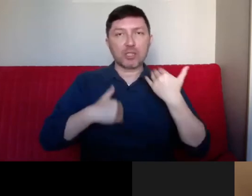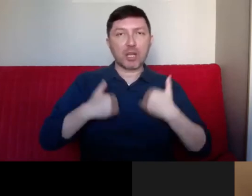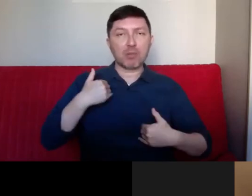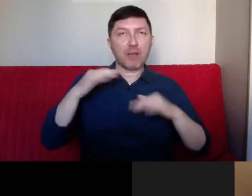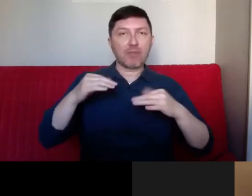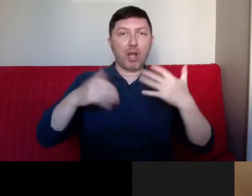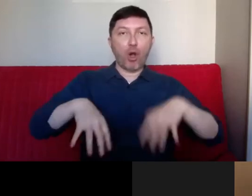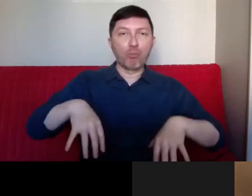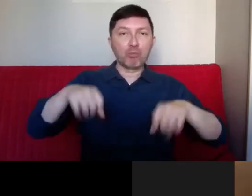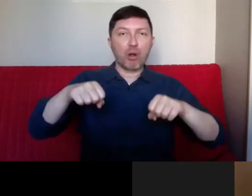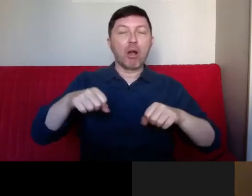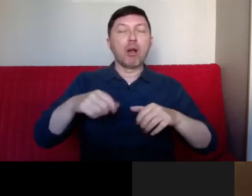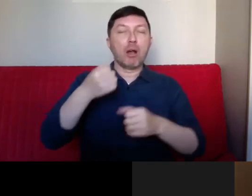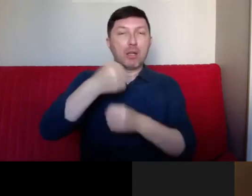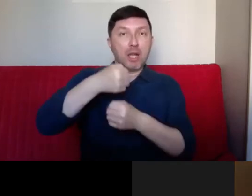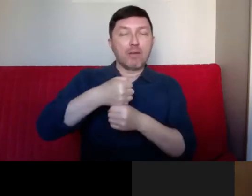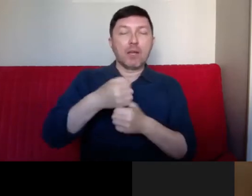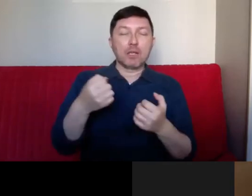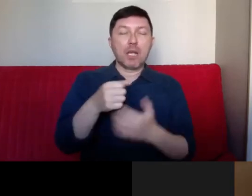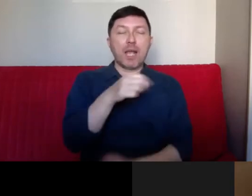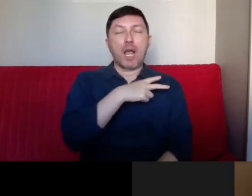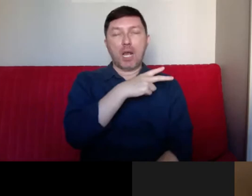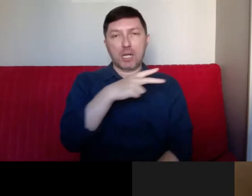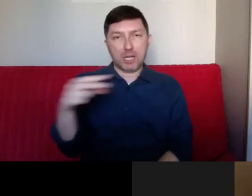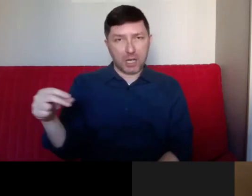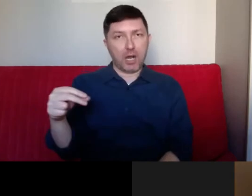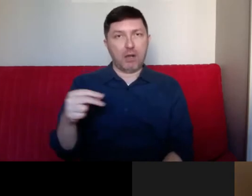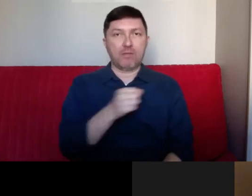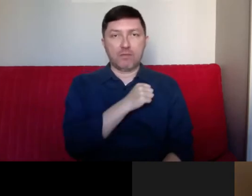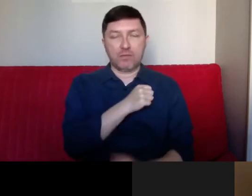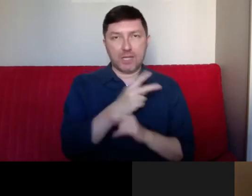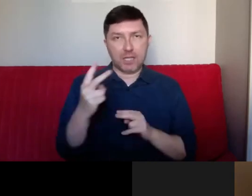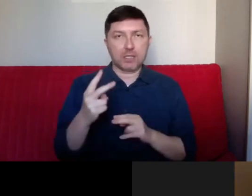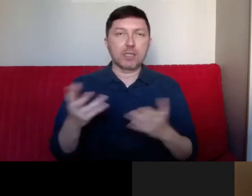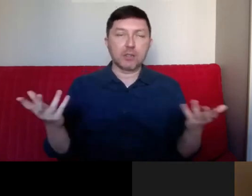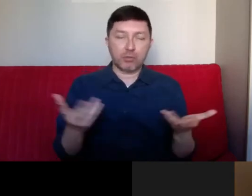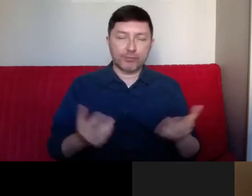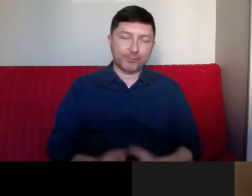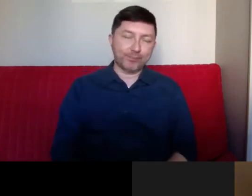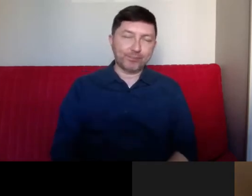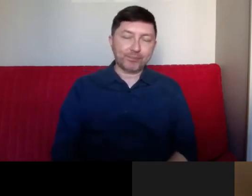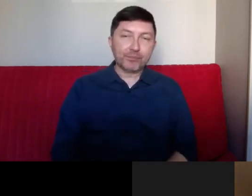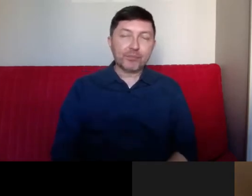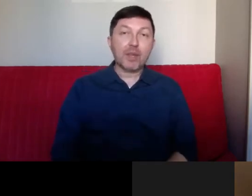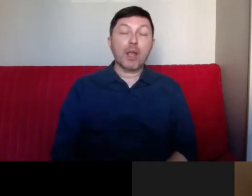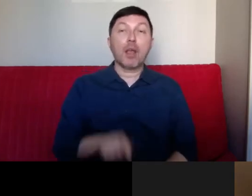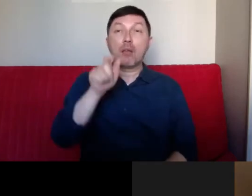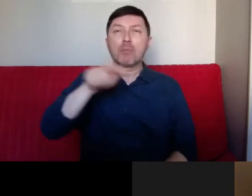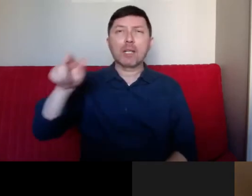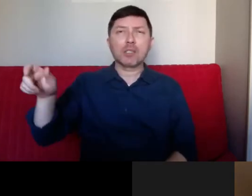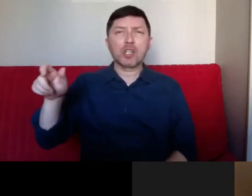l'emploi. Il y a une grave menace. Les personnes handicapées vont-elles être